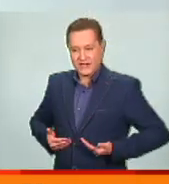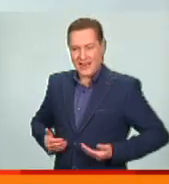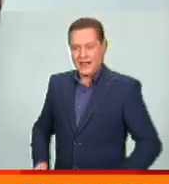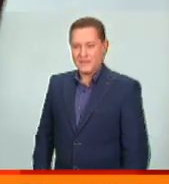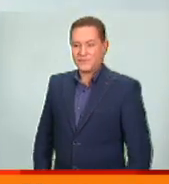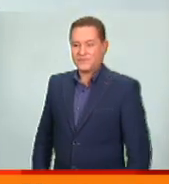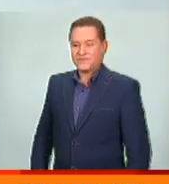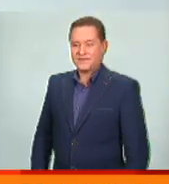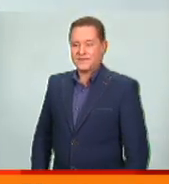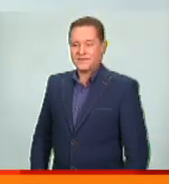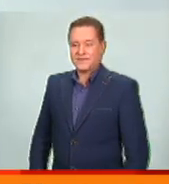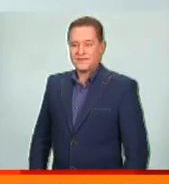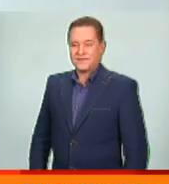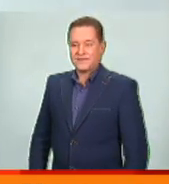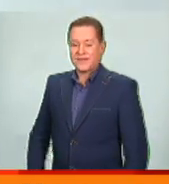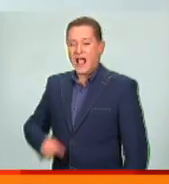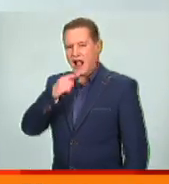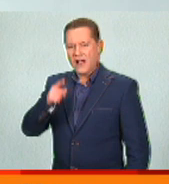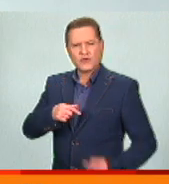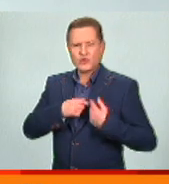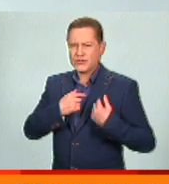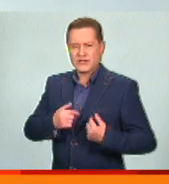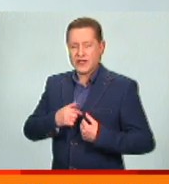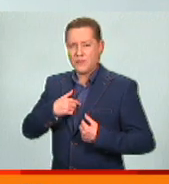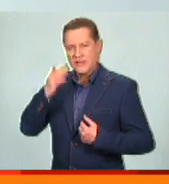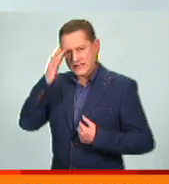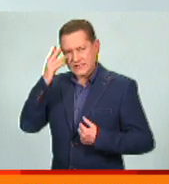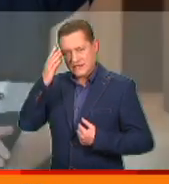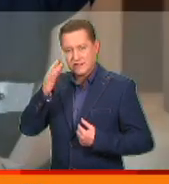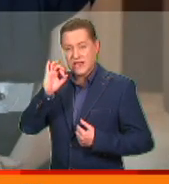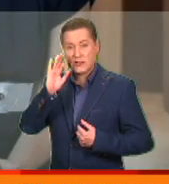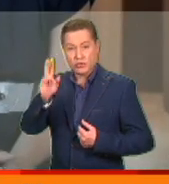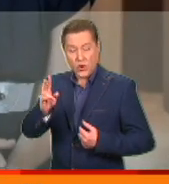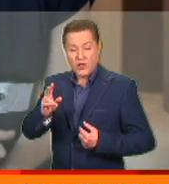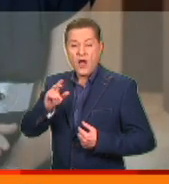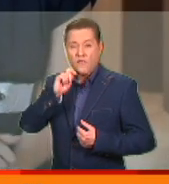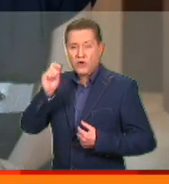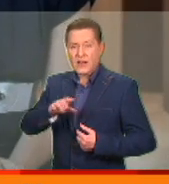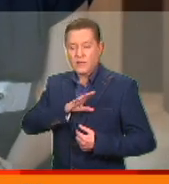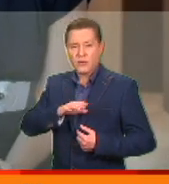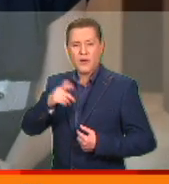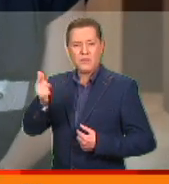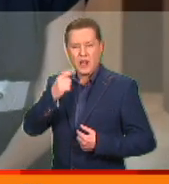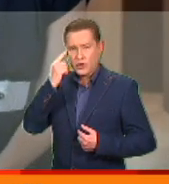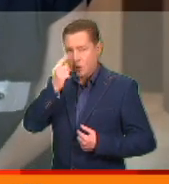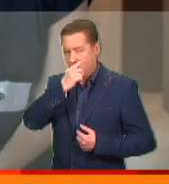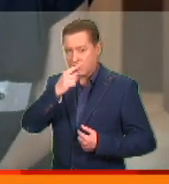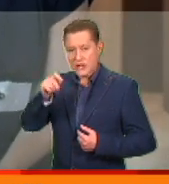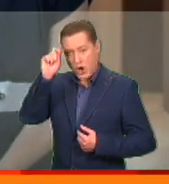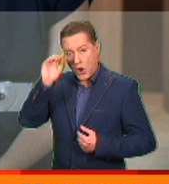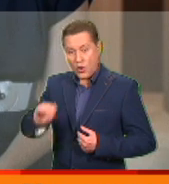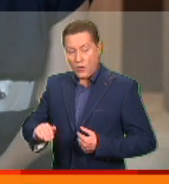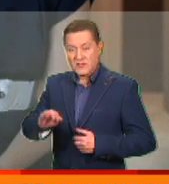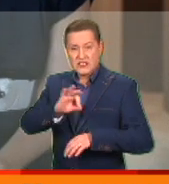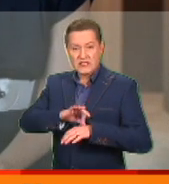dream at the beginning of October. Скажу щиро, восени мені наснився сон. Ми були в Україні, і там був блакитноокий хлопчик із синдромом Дауна.